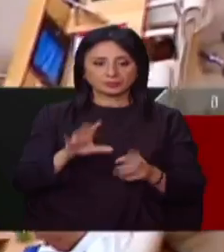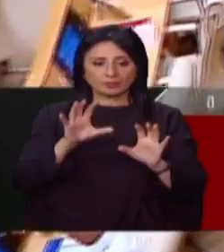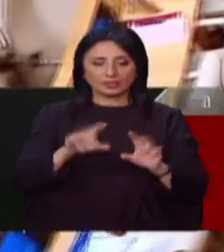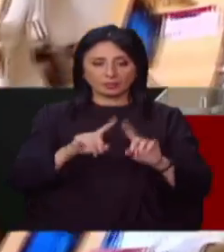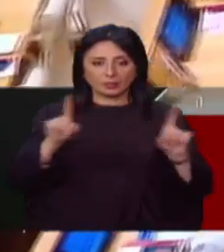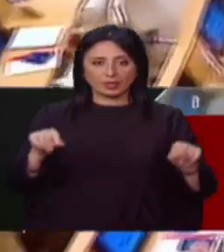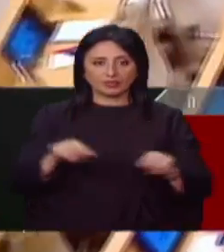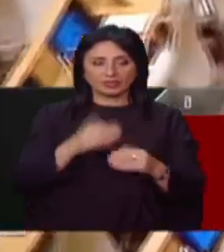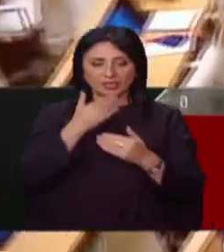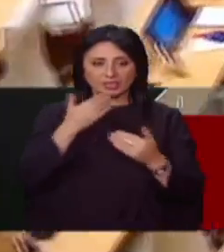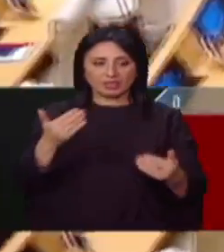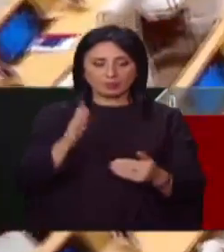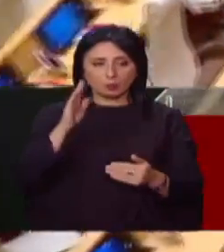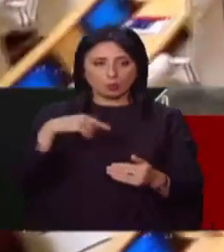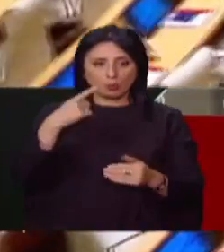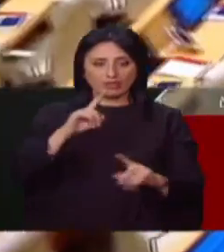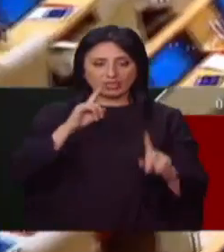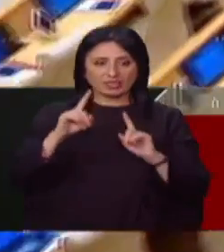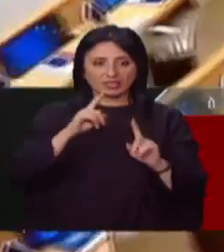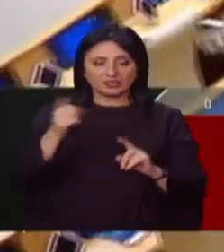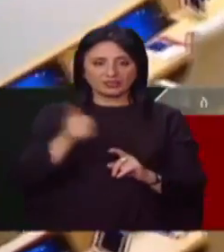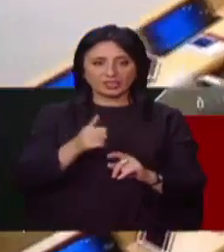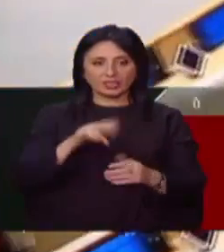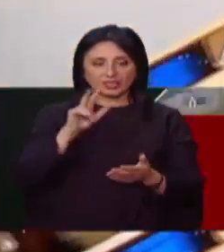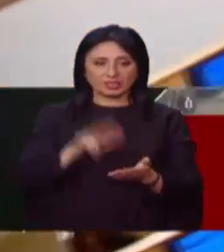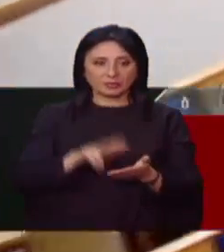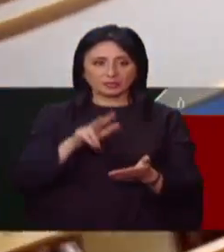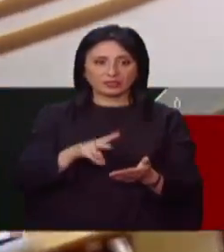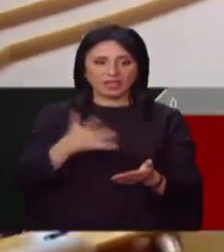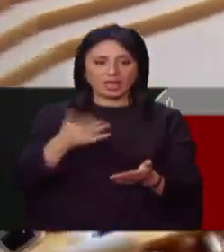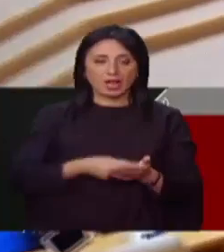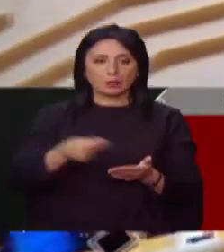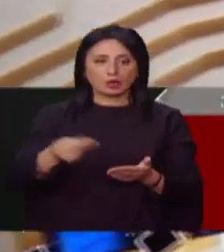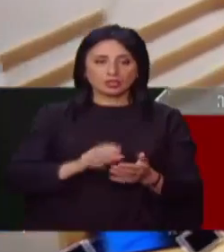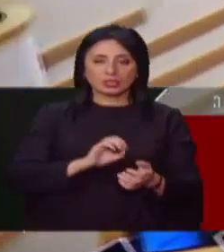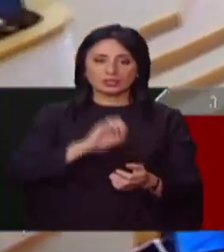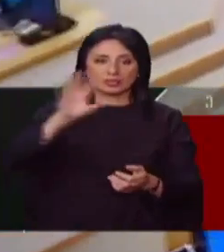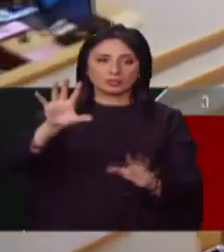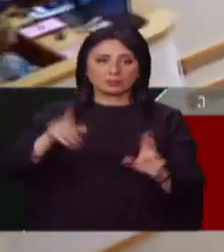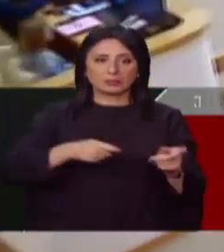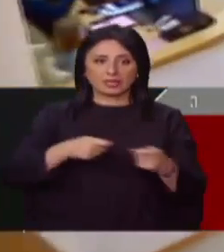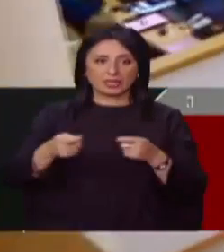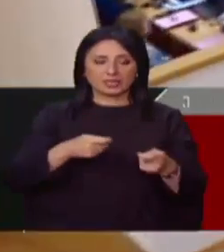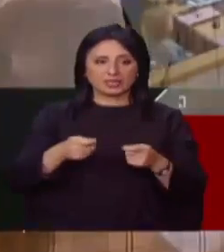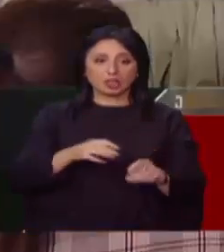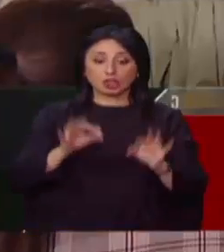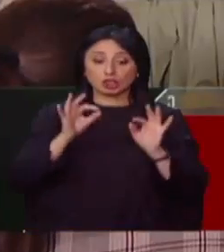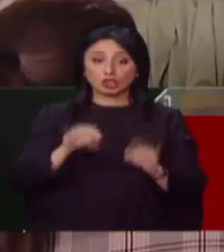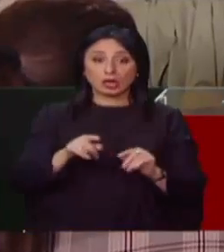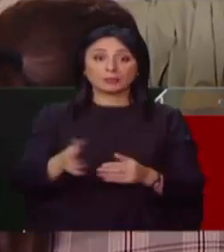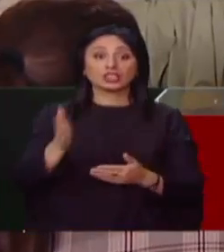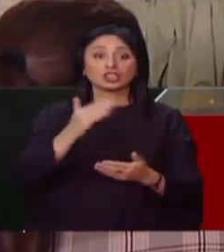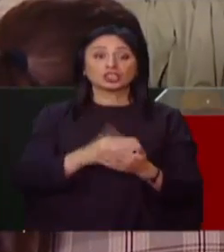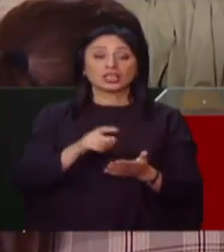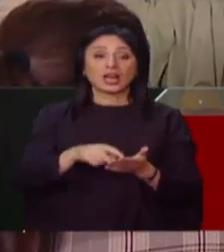საკანონმდებლო პაკეტს საბოლოოდ მომავალ სასესიო კვირას დაამტკიცებს და ხელმოსაწერად პრეზიდენტს გადაუგზავნის. სწორედ ამის